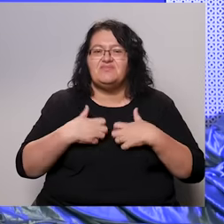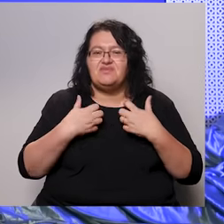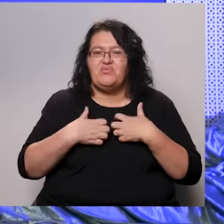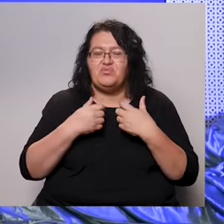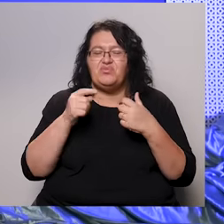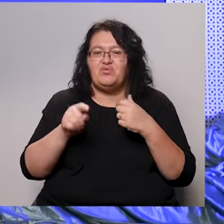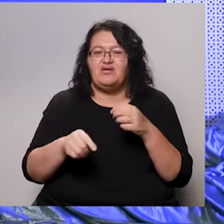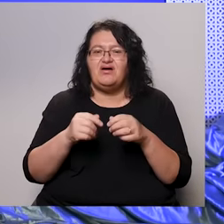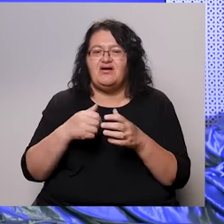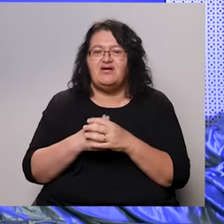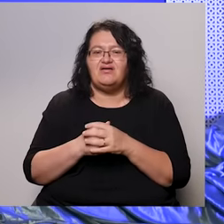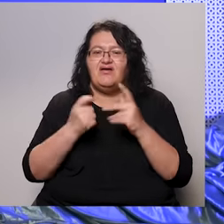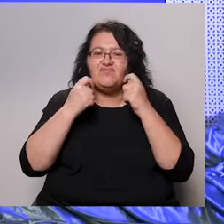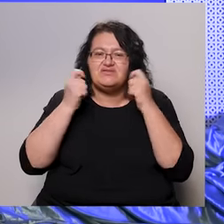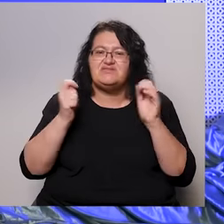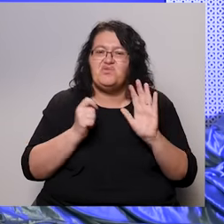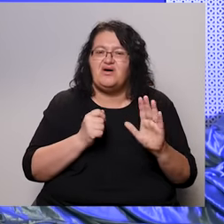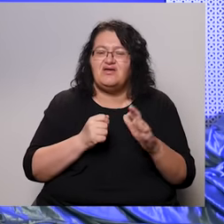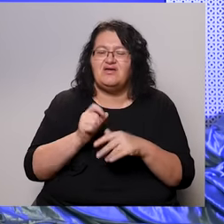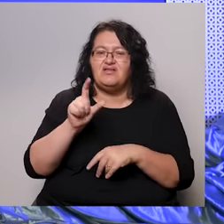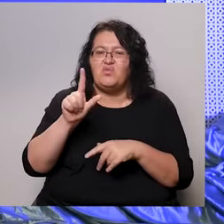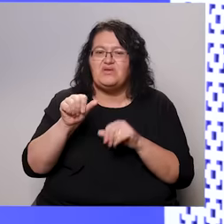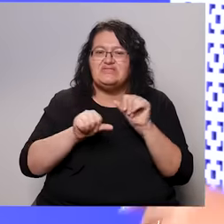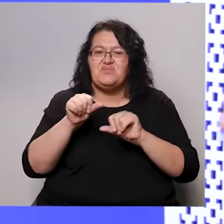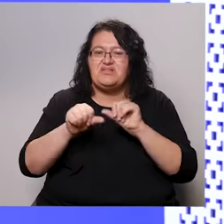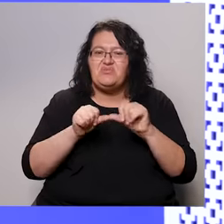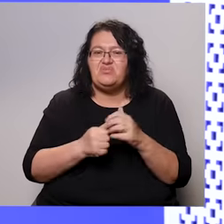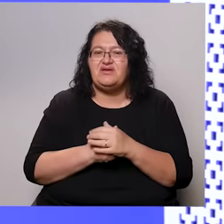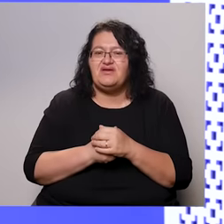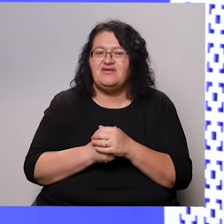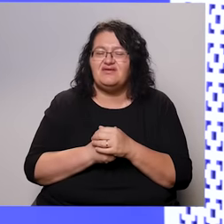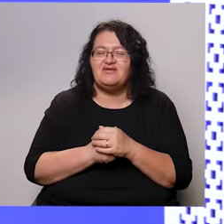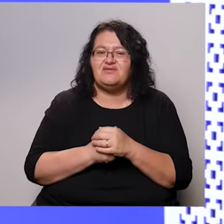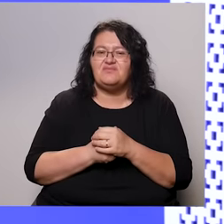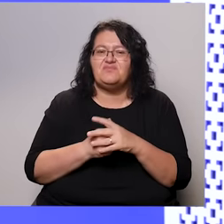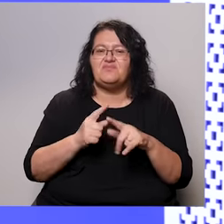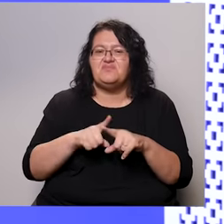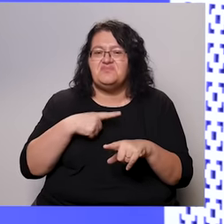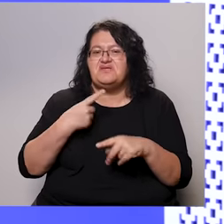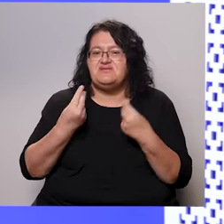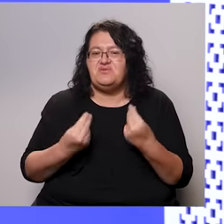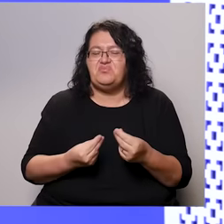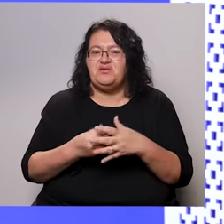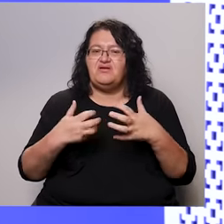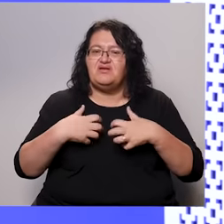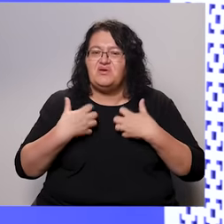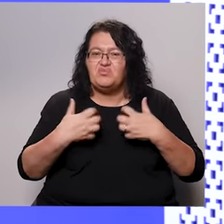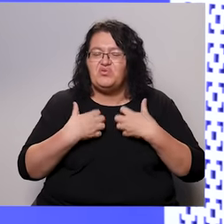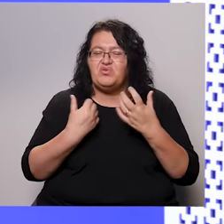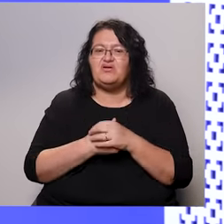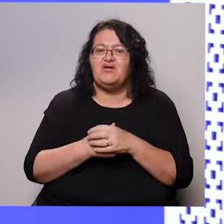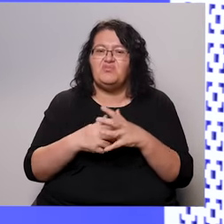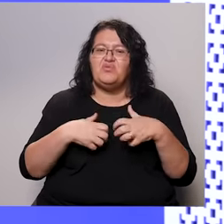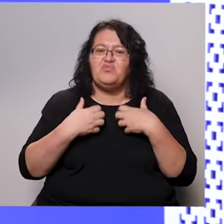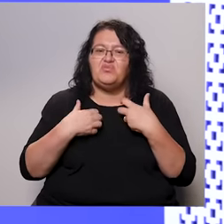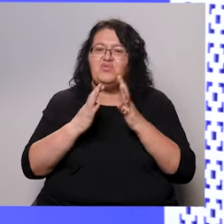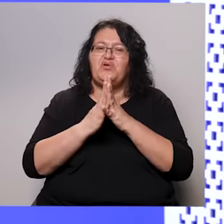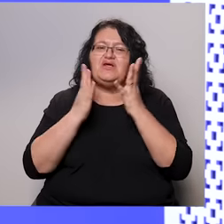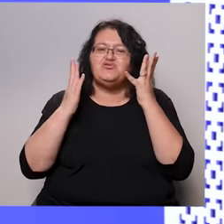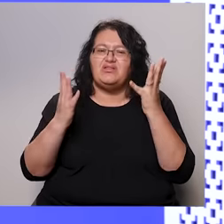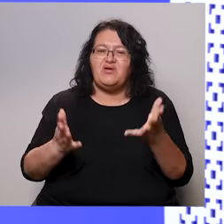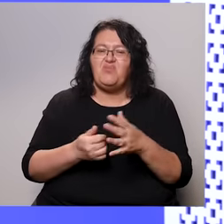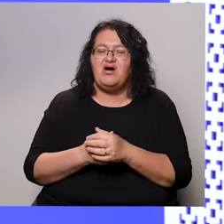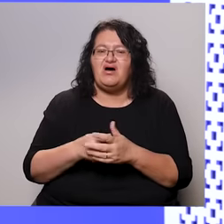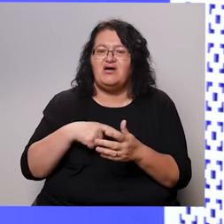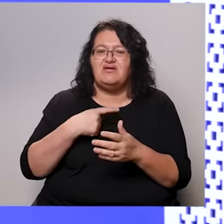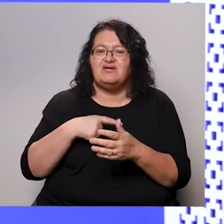acum, recent a fost ziua ei, pe 2 septembrie. E bine, ne bucurăm de ea, ne-a dus o bucurie enormă.